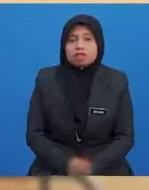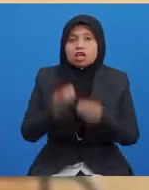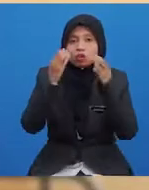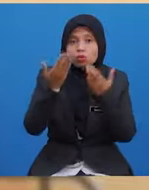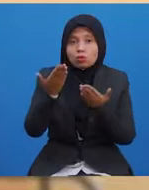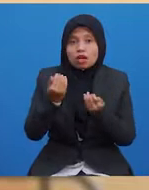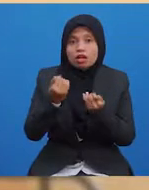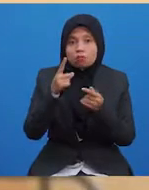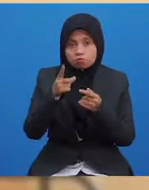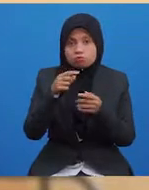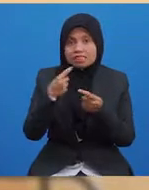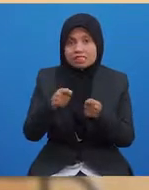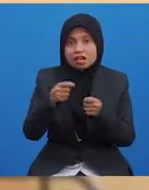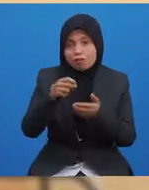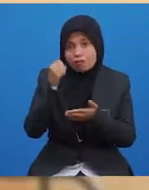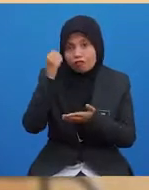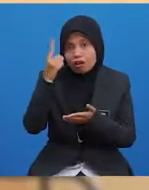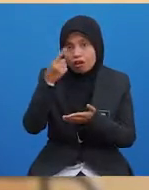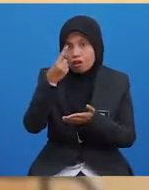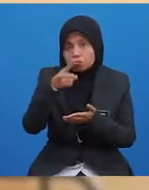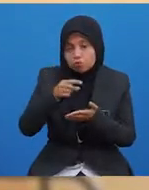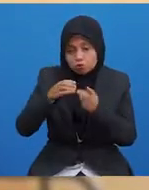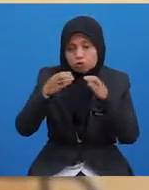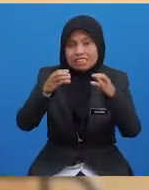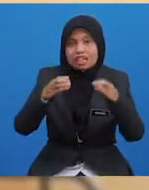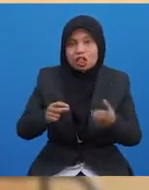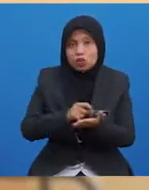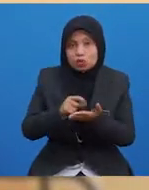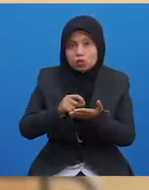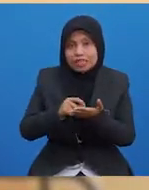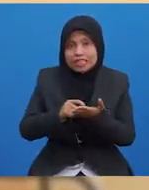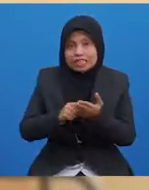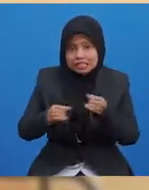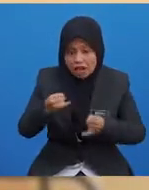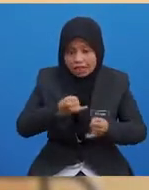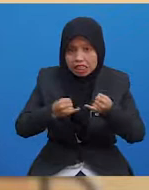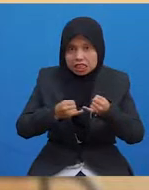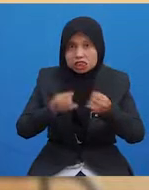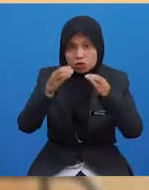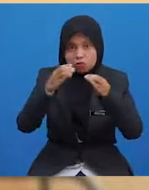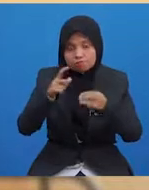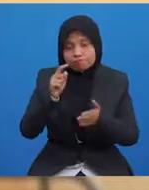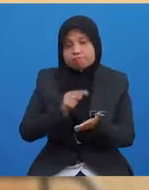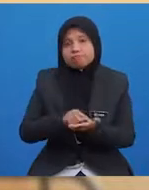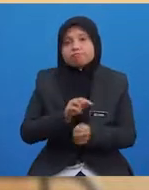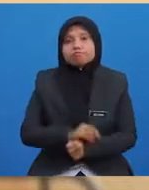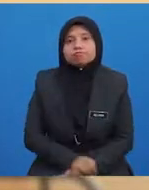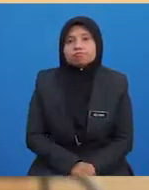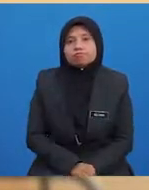Cikgu harap kamu telah faham tentang cara menulis analisis berdasarkan contoh ini.